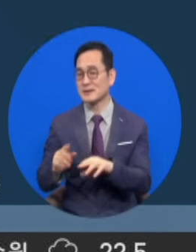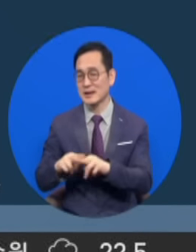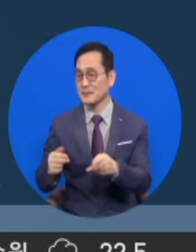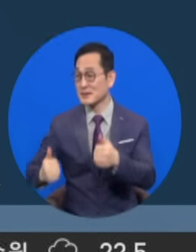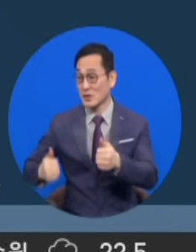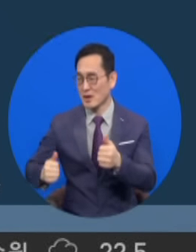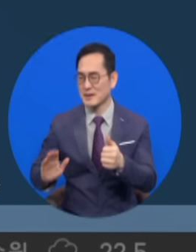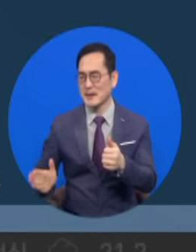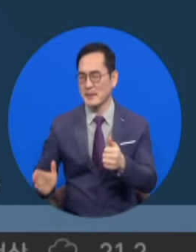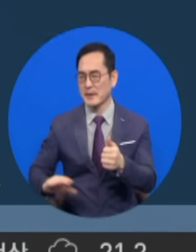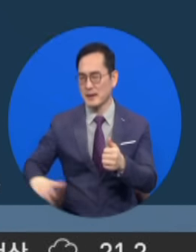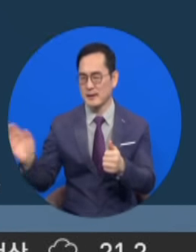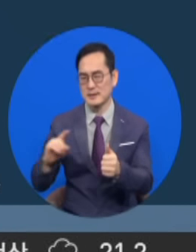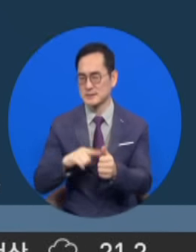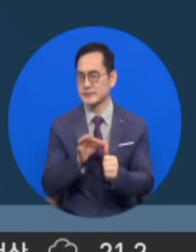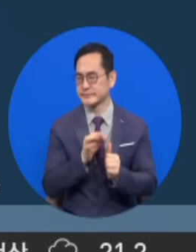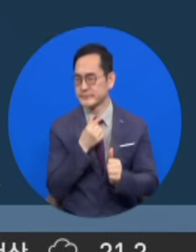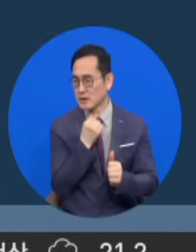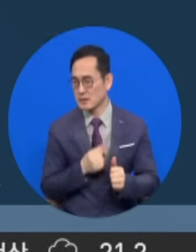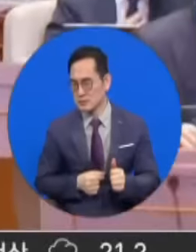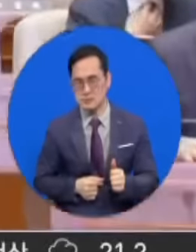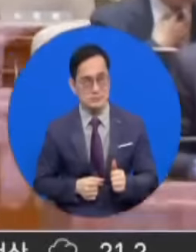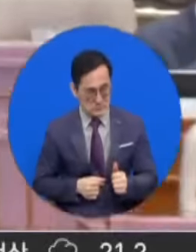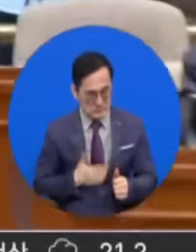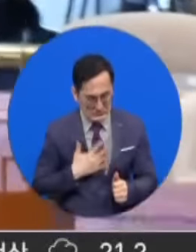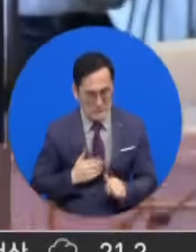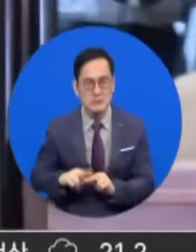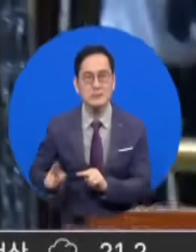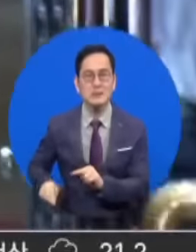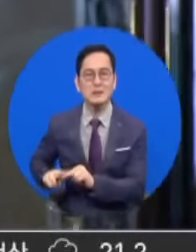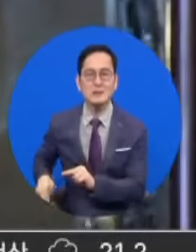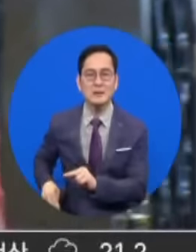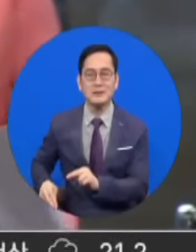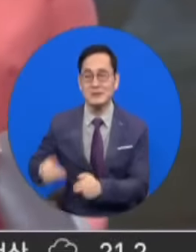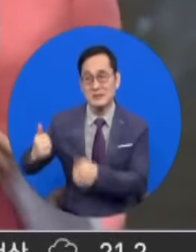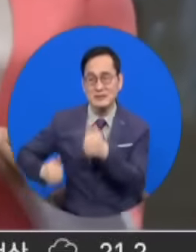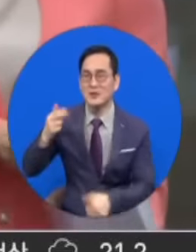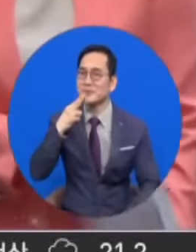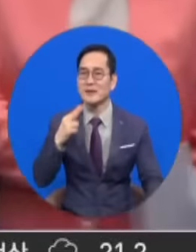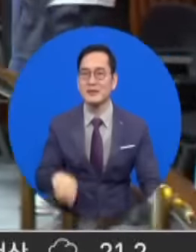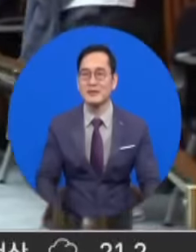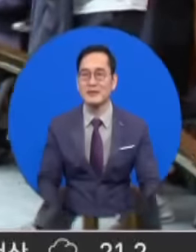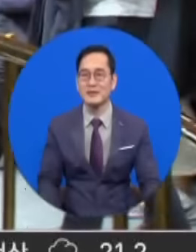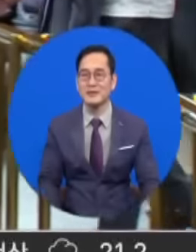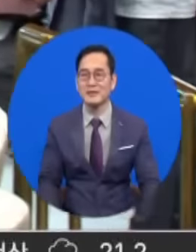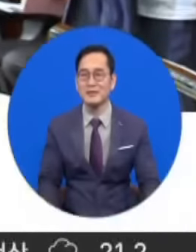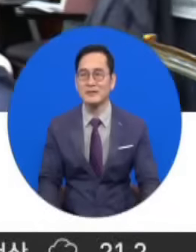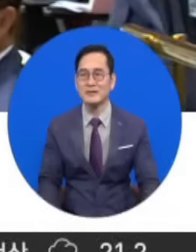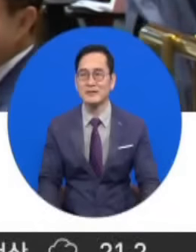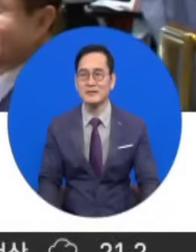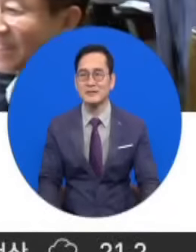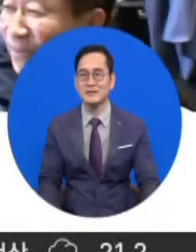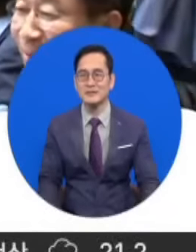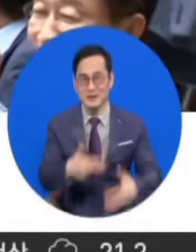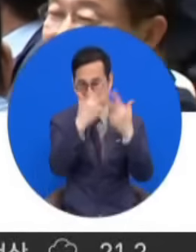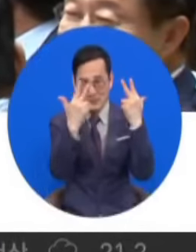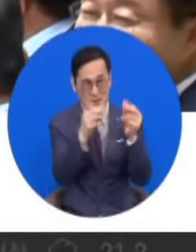다름없지 않습니까? 네. 이런 것 일련의 상황을 보면서 친명 경쟁을 하지 않고는 한 자리도 어떤 자리도 갈